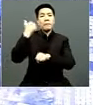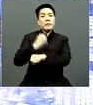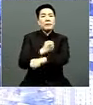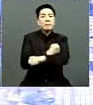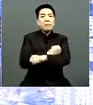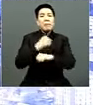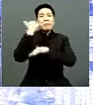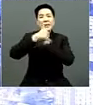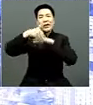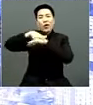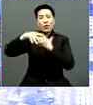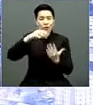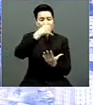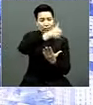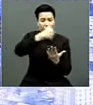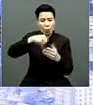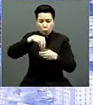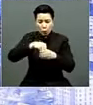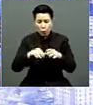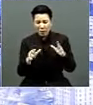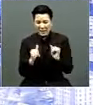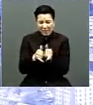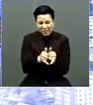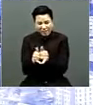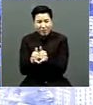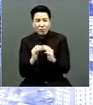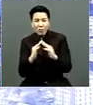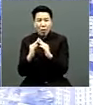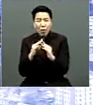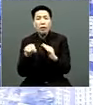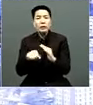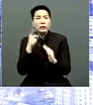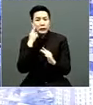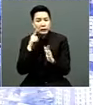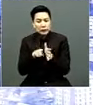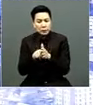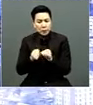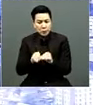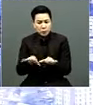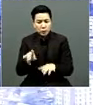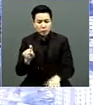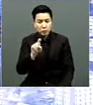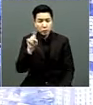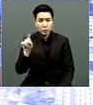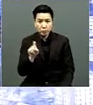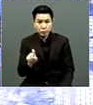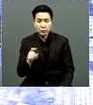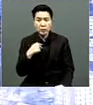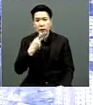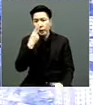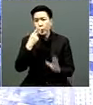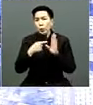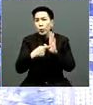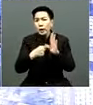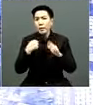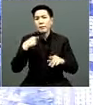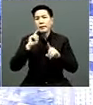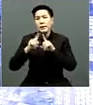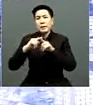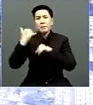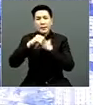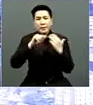ที่อยู่ที่เมืองไทยด้วยนะครับความแออัดก็จะเป็นสาเหตุหนึ่งที่ทำให้เกิดการแพร่กระจายโรคของประเทศเพื่อนบ้านที่เราเห็นเป็นตัวอย่างท่านก็ให้ฝ